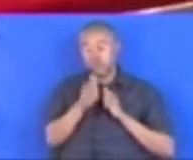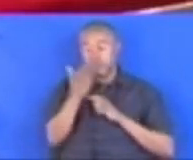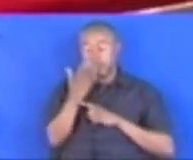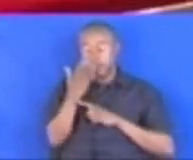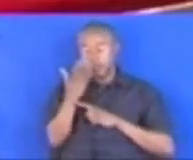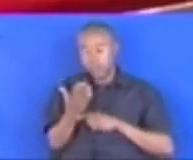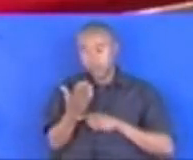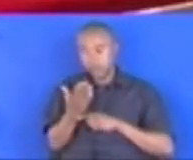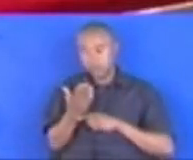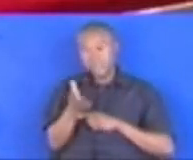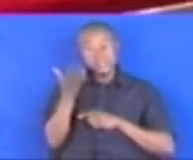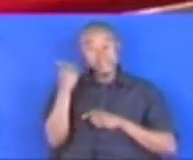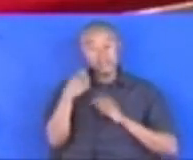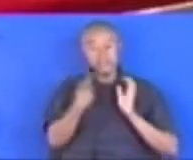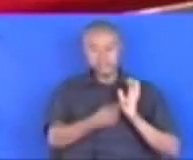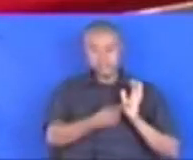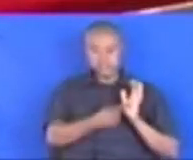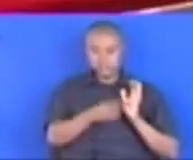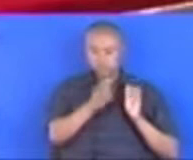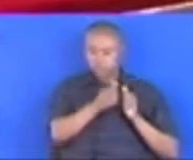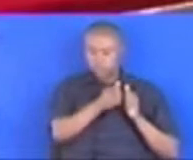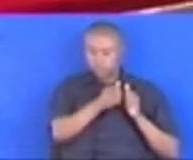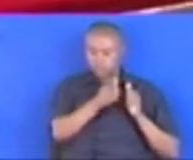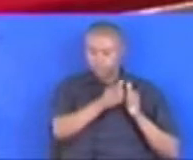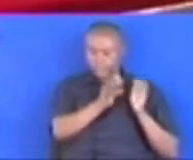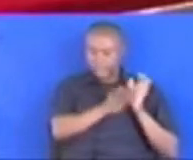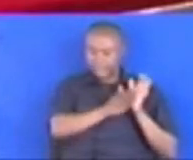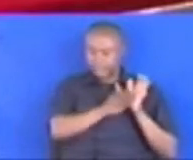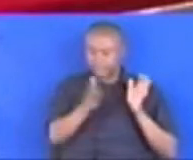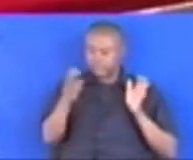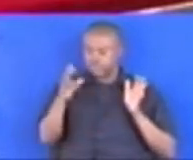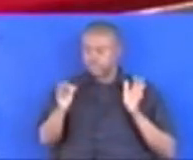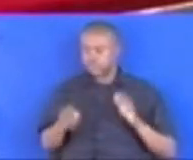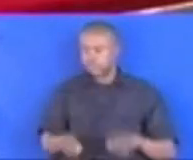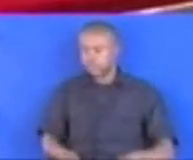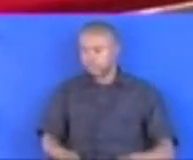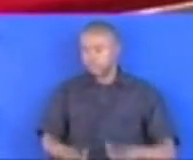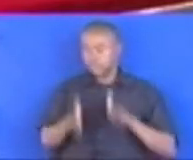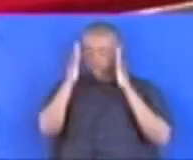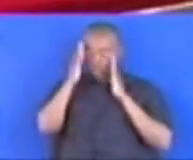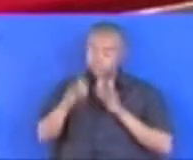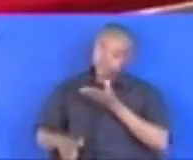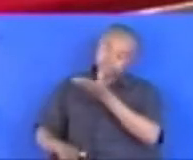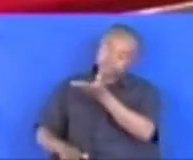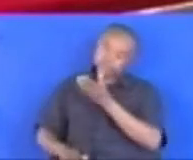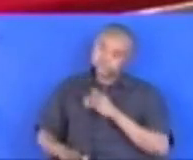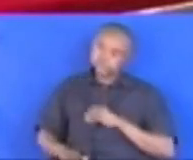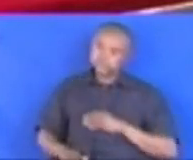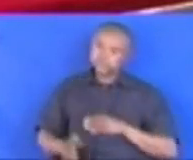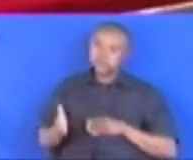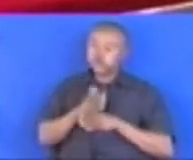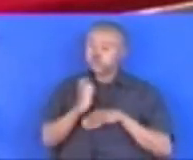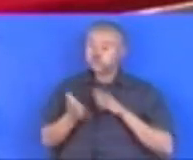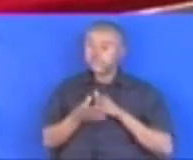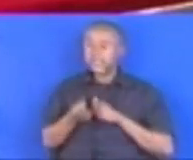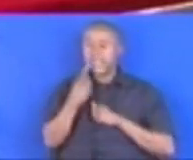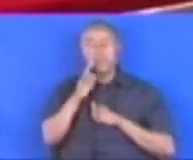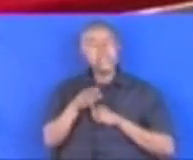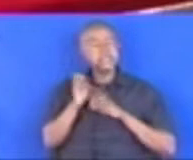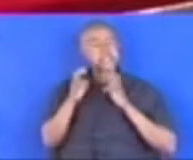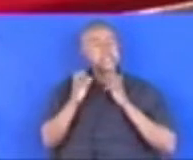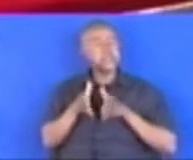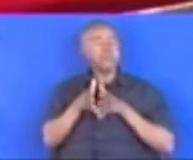kutoka 6 mwaka 2019-20. Mheshimiwa Naibu Spika, swala la dawa ni ajenda